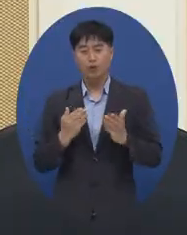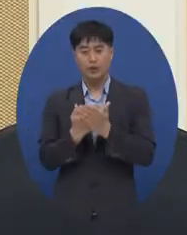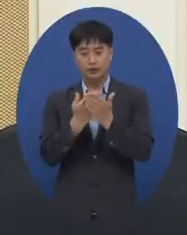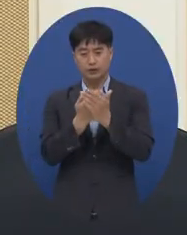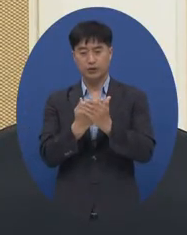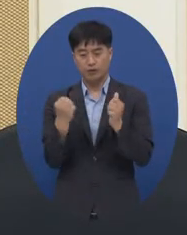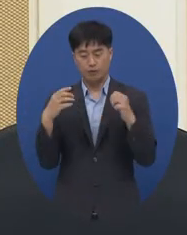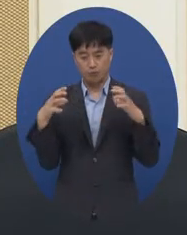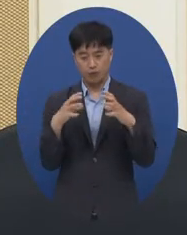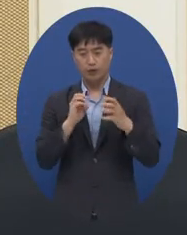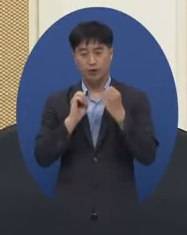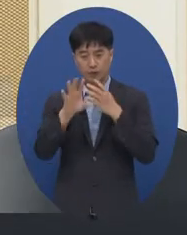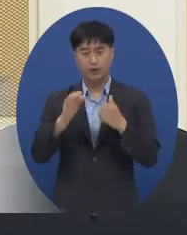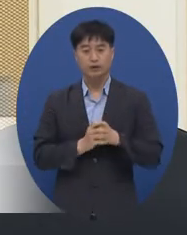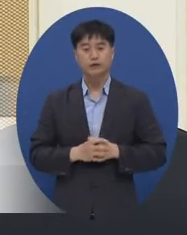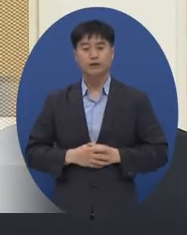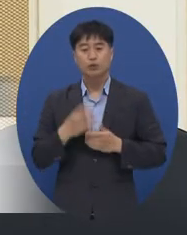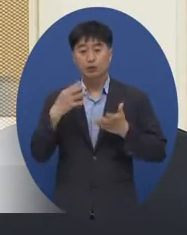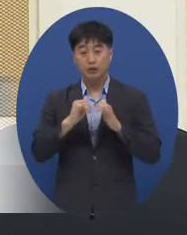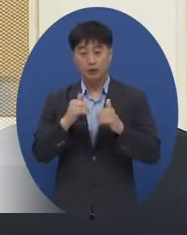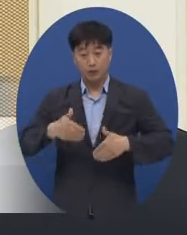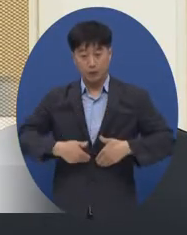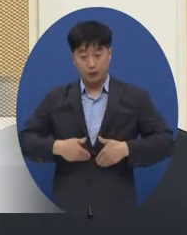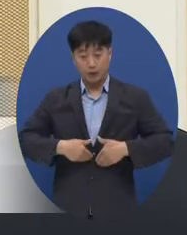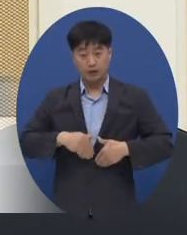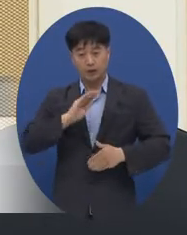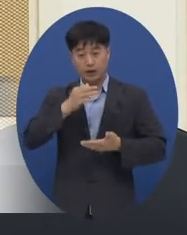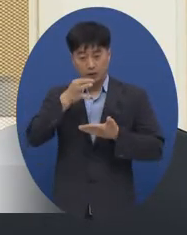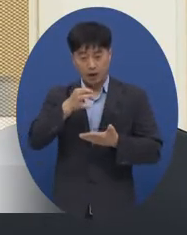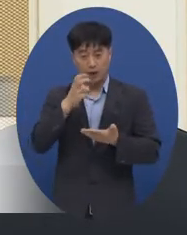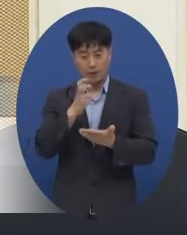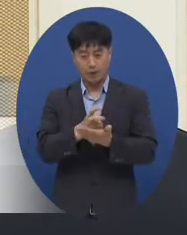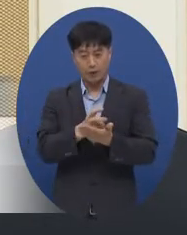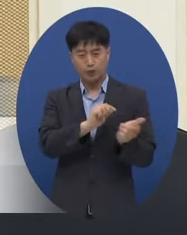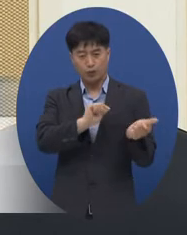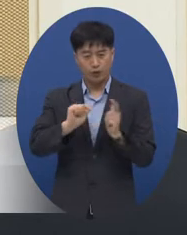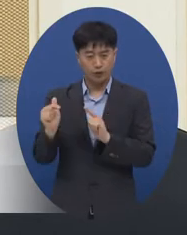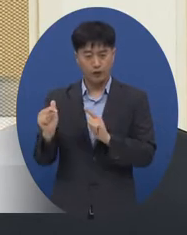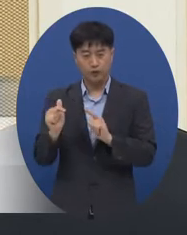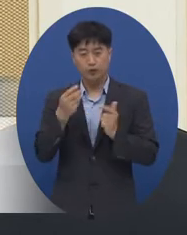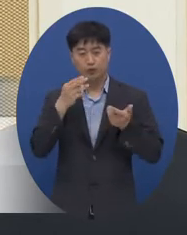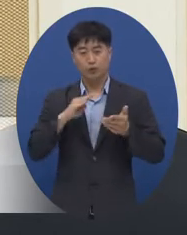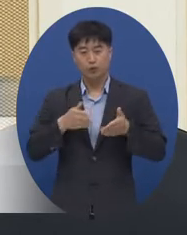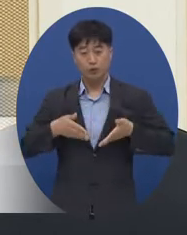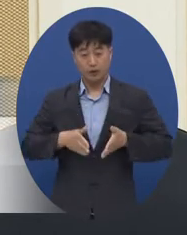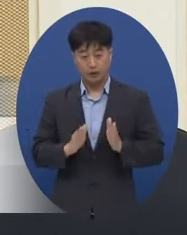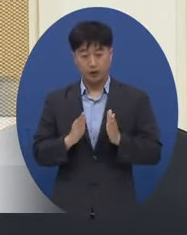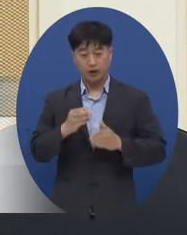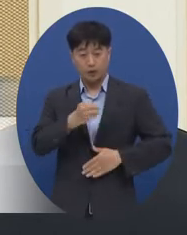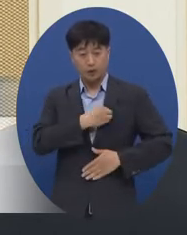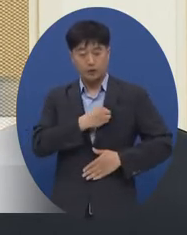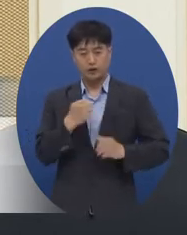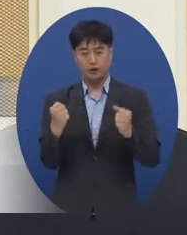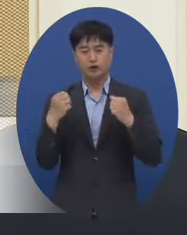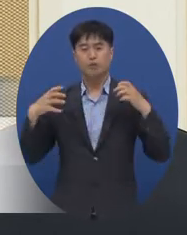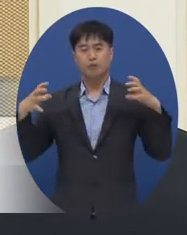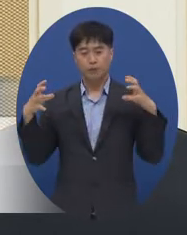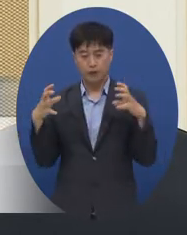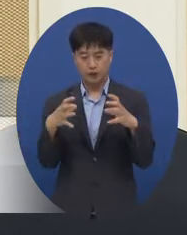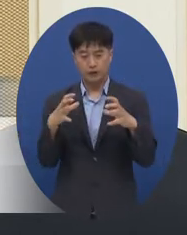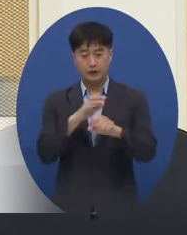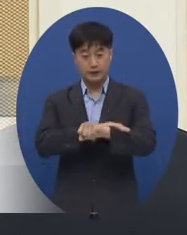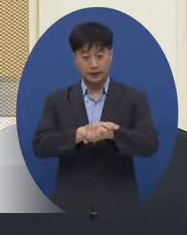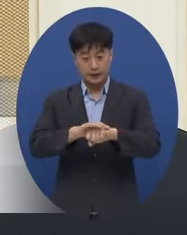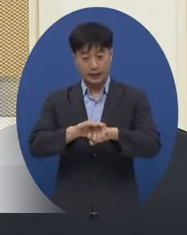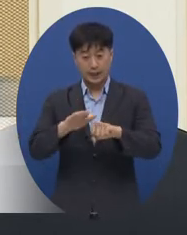모으겠다고 화답했습니다. 우리 경기도민들이 필요로 하는 예산, 법안 이런 것들을 우리 경기도 출신